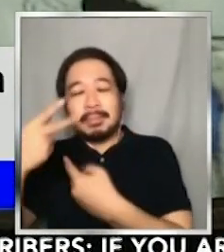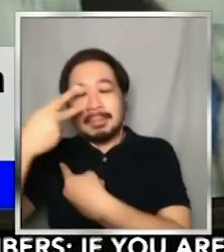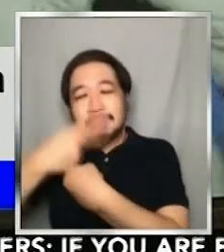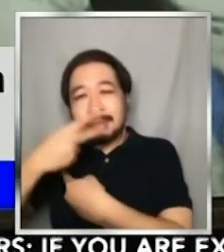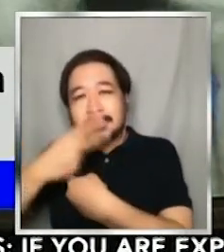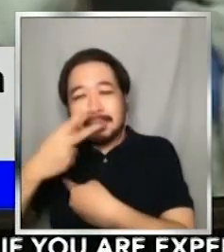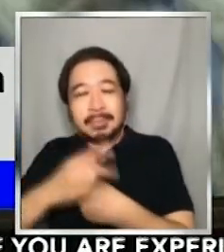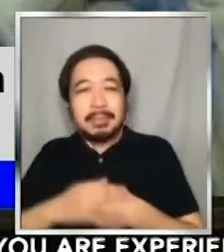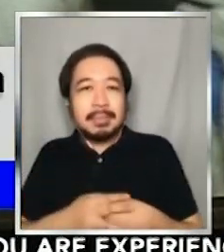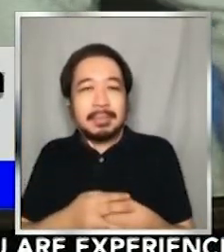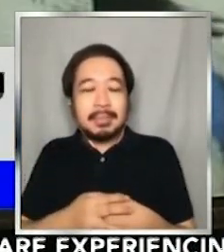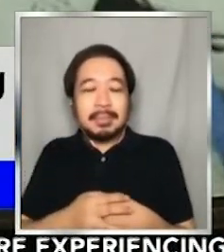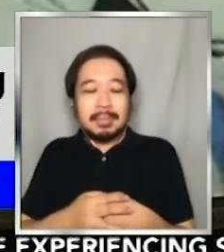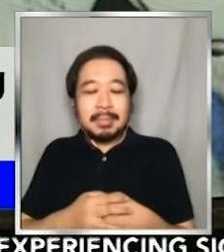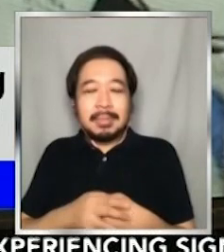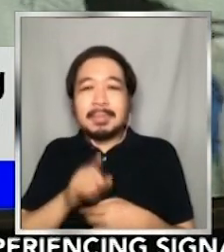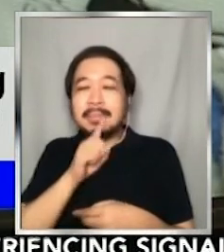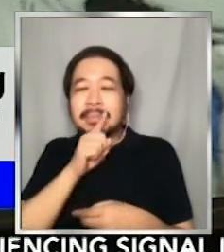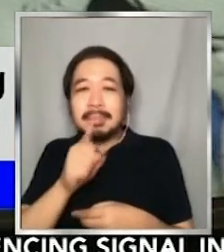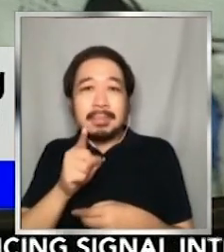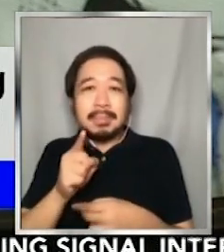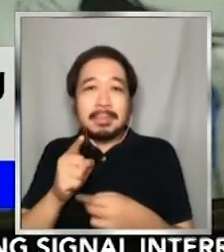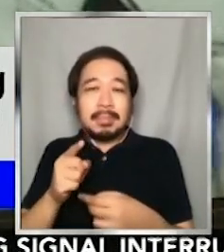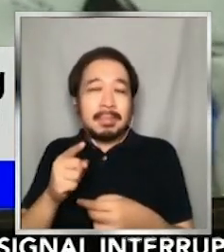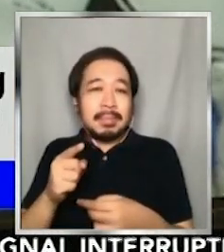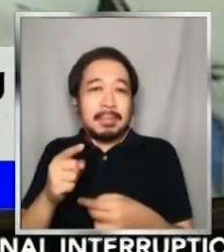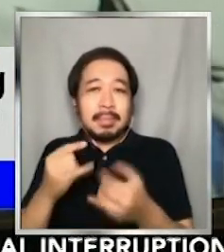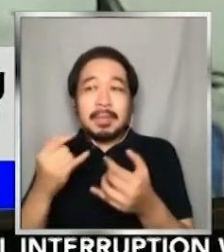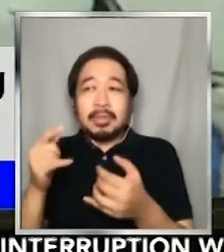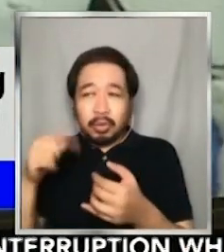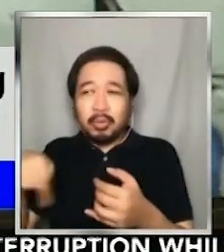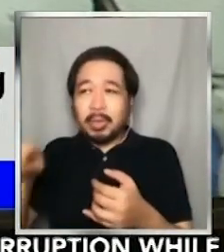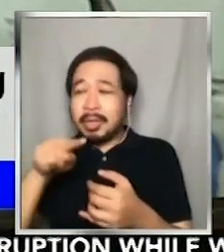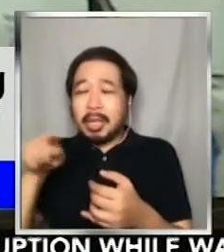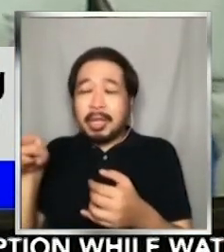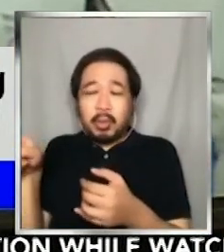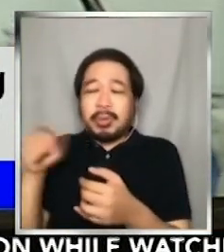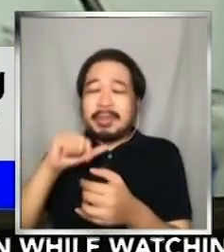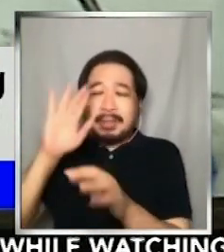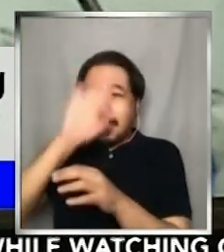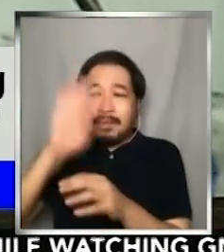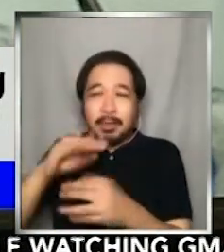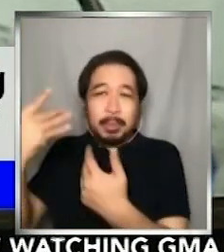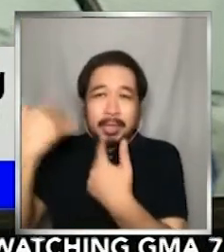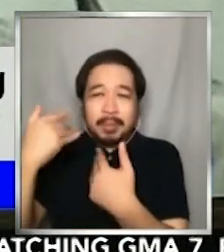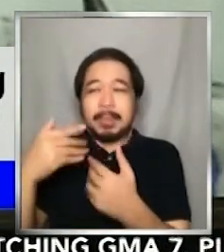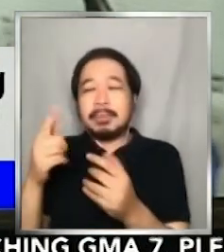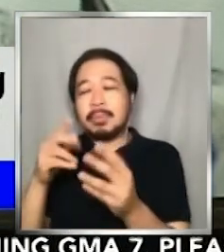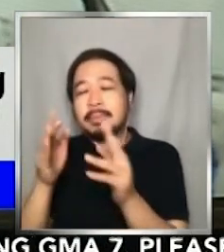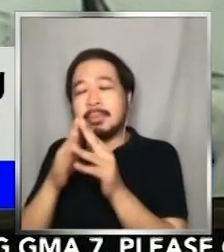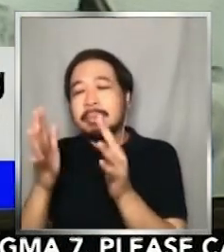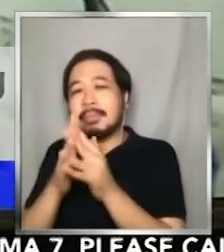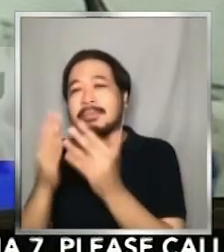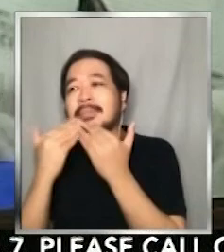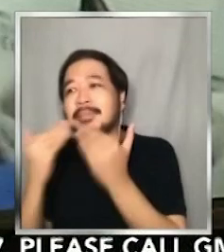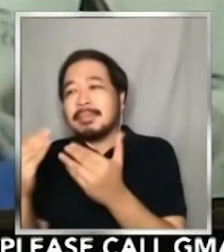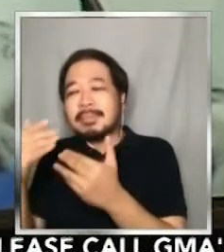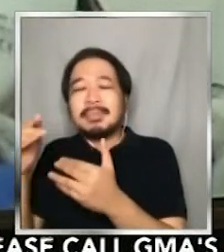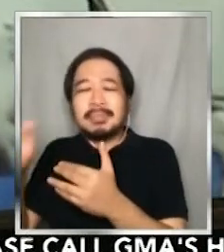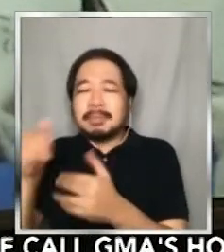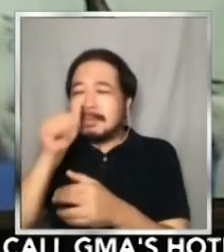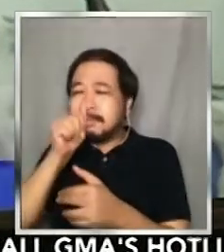pag-alaga mo sa akin. Wala nang nakikita na po, di mo ako pinabayaan. Maraming salamat. Pinagdagaan mo ako kahit pa